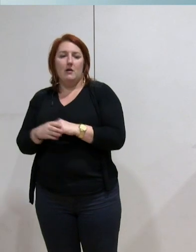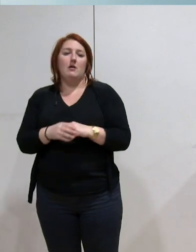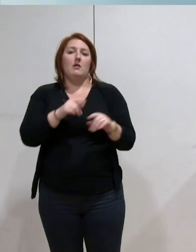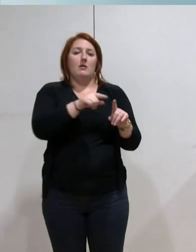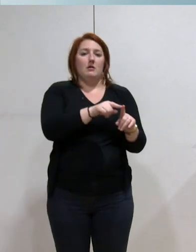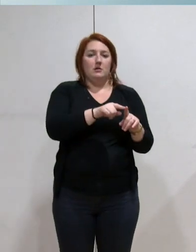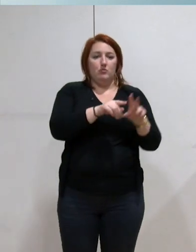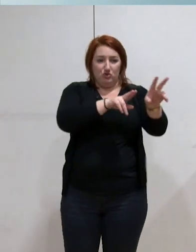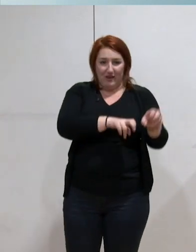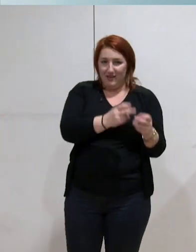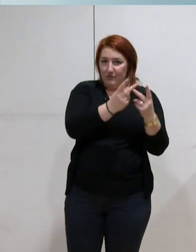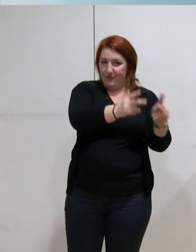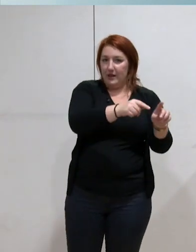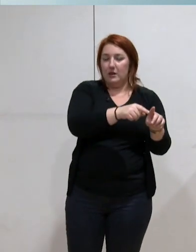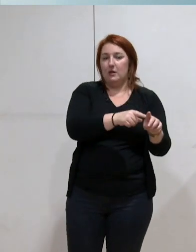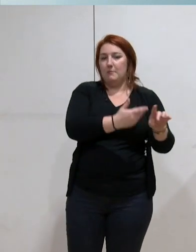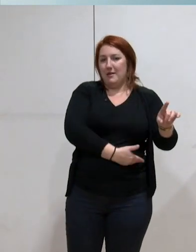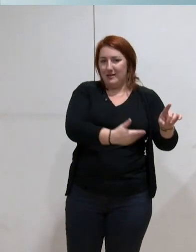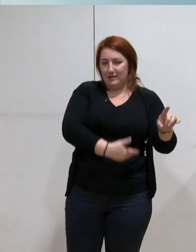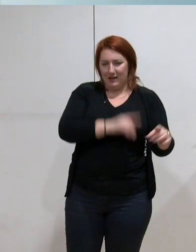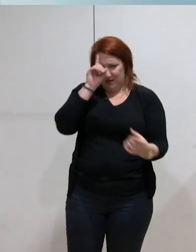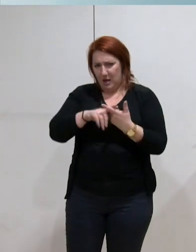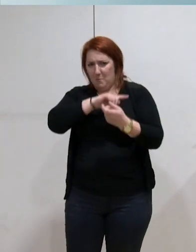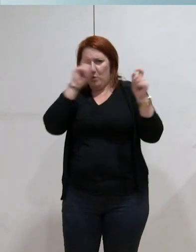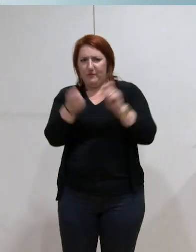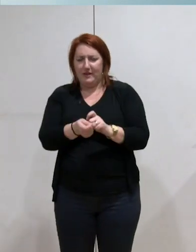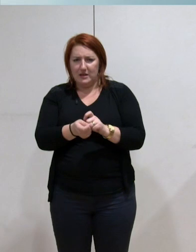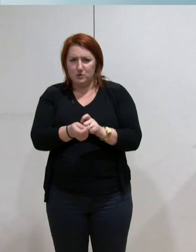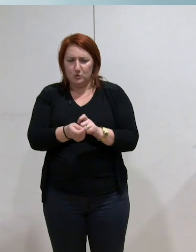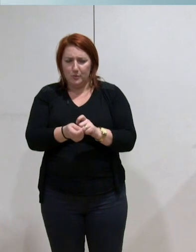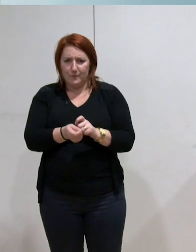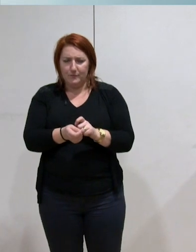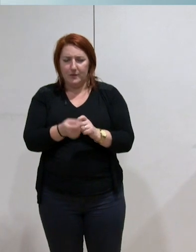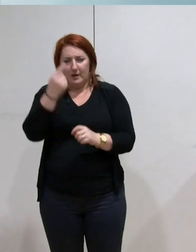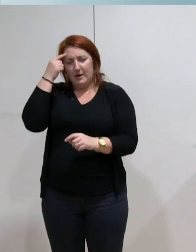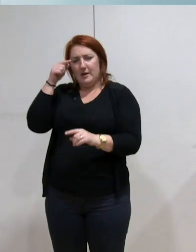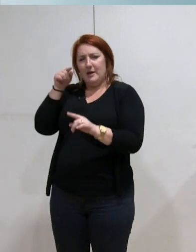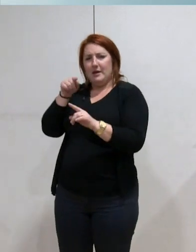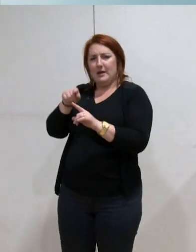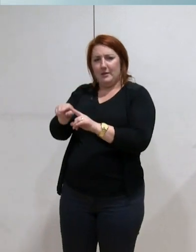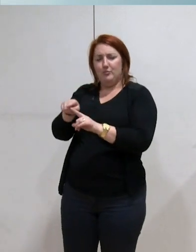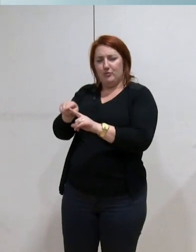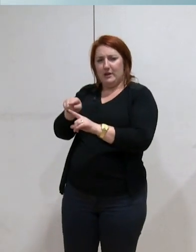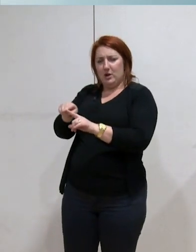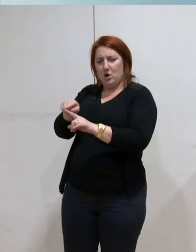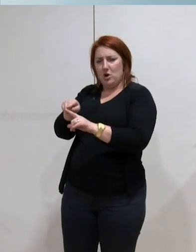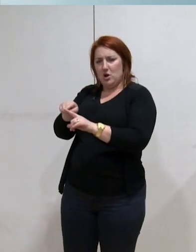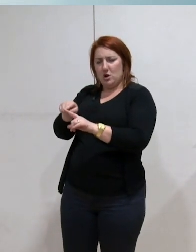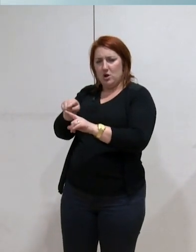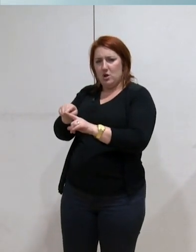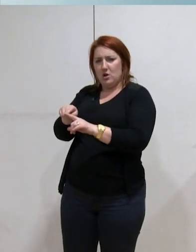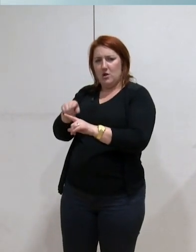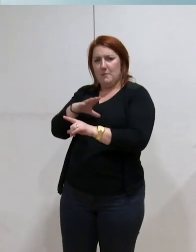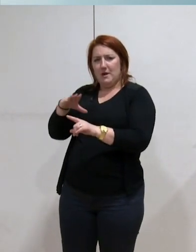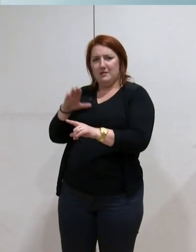modification et euh pour l'école élémentaire et maternelle Nicolas Chorier Marie